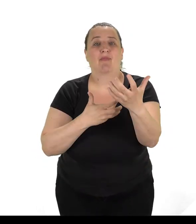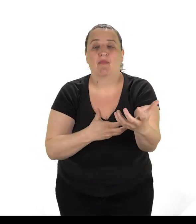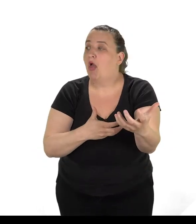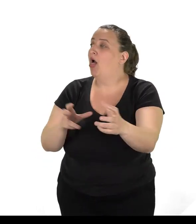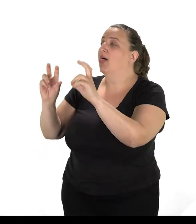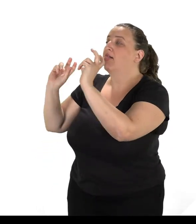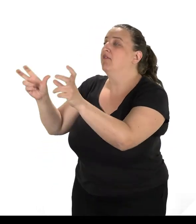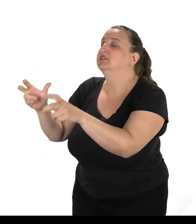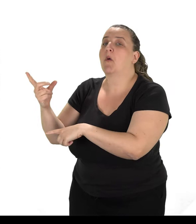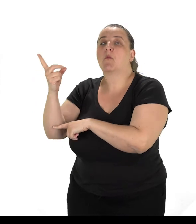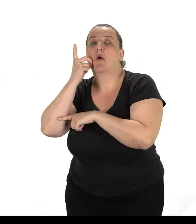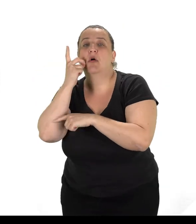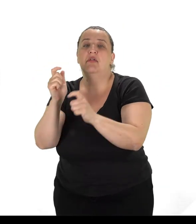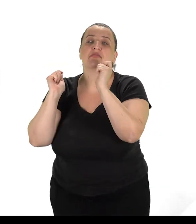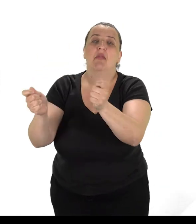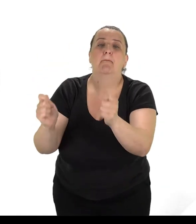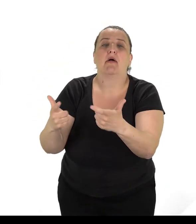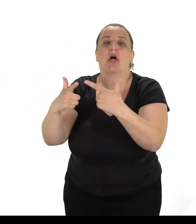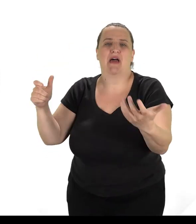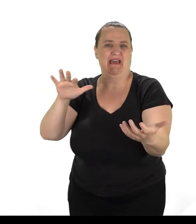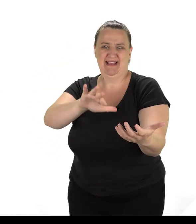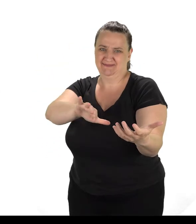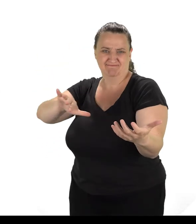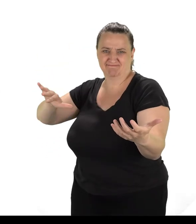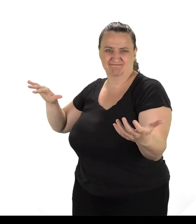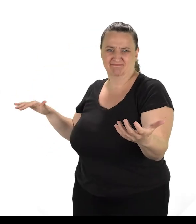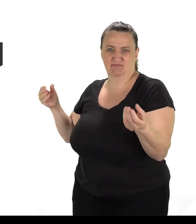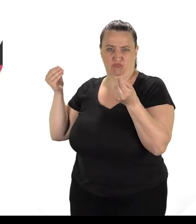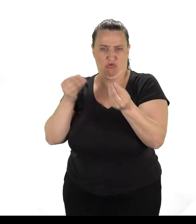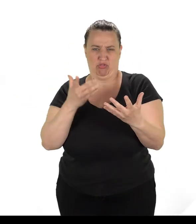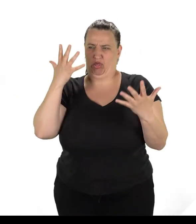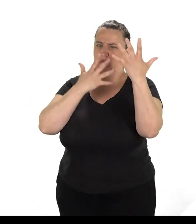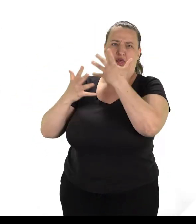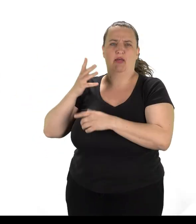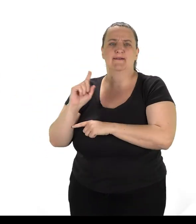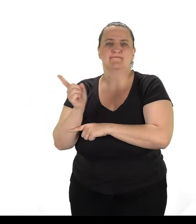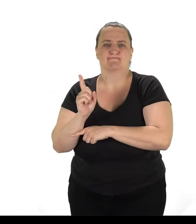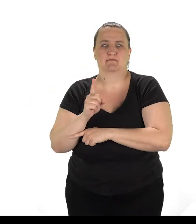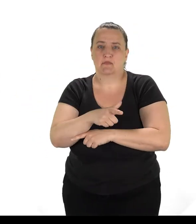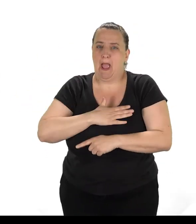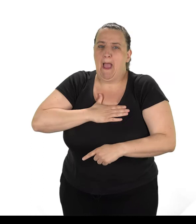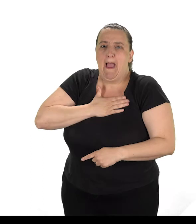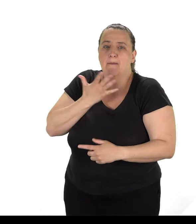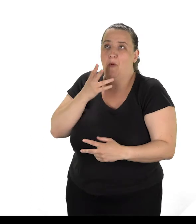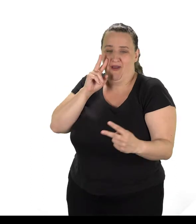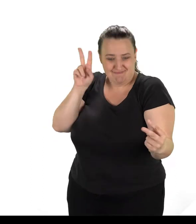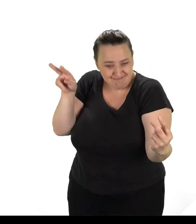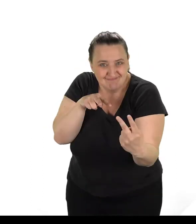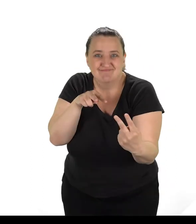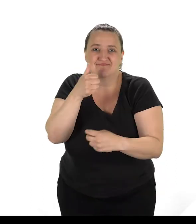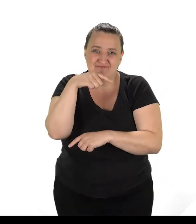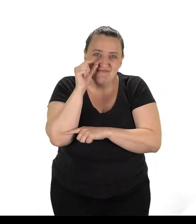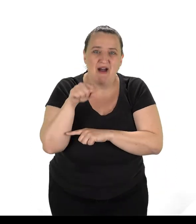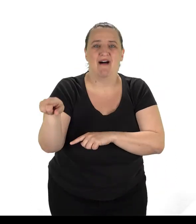Évitez de me mettre dans une pièce où la télé est allumée ou de me distraire avec votre téléphone ou votre tablette. Moi, j'aime avoir